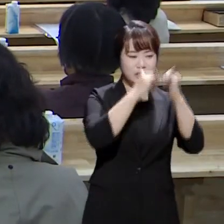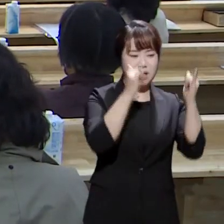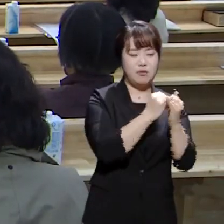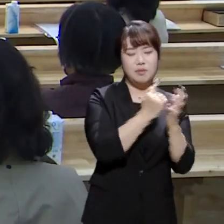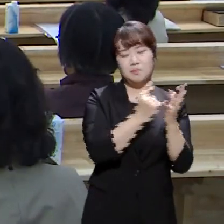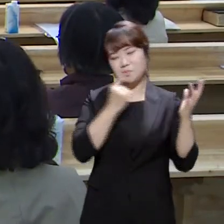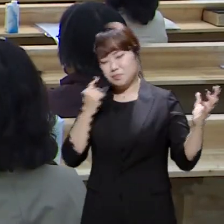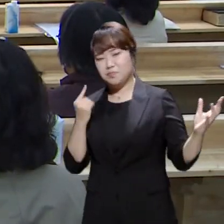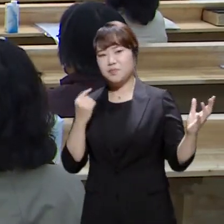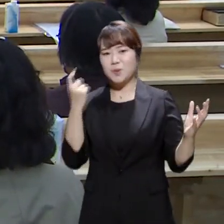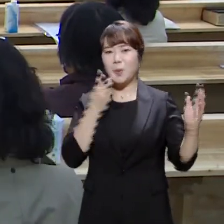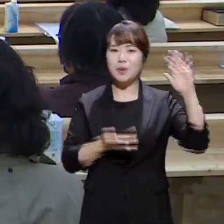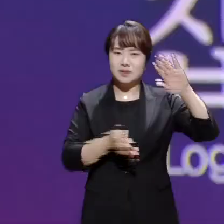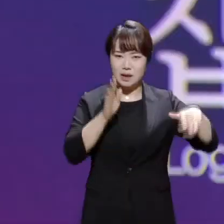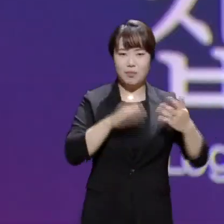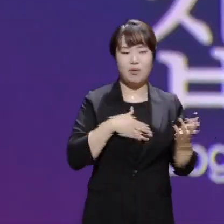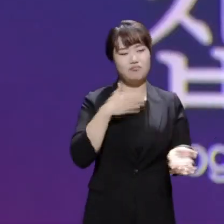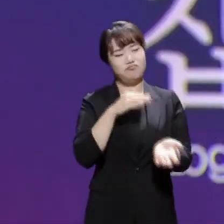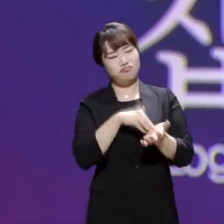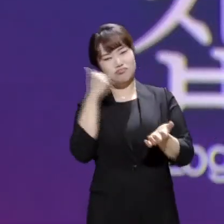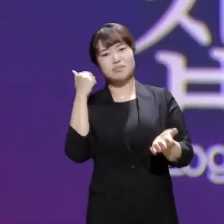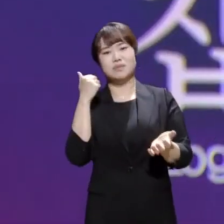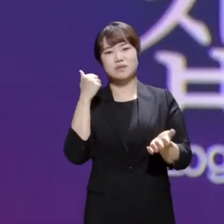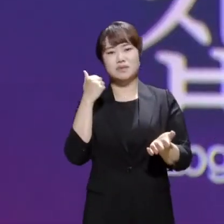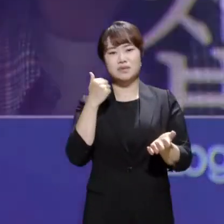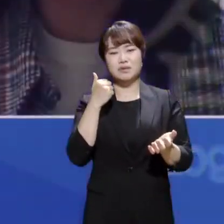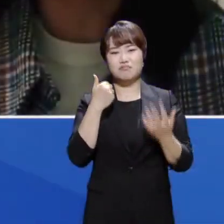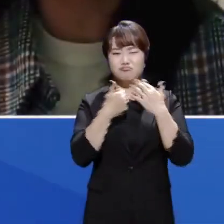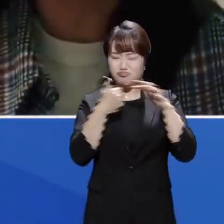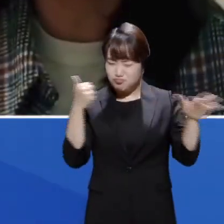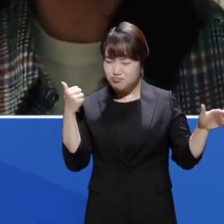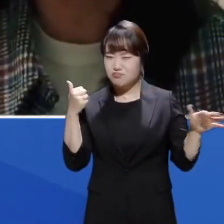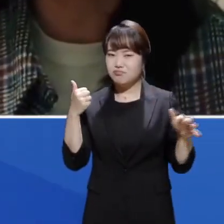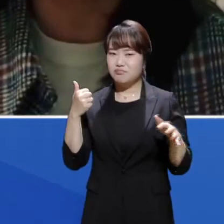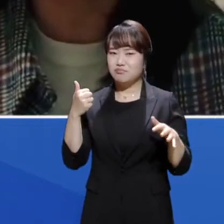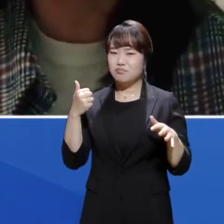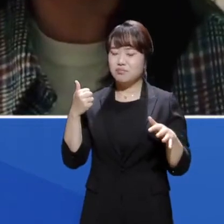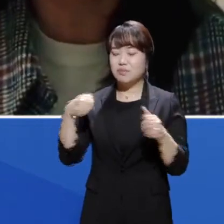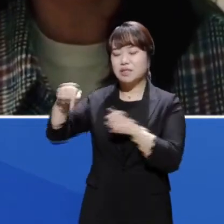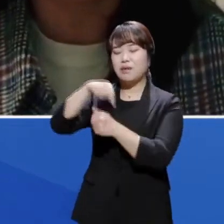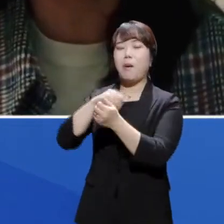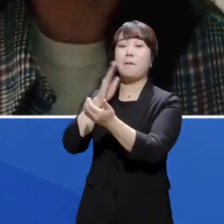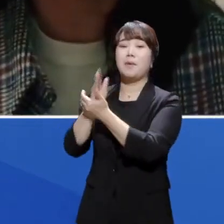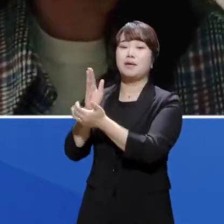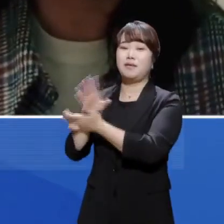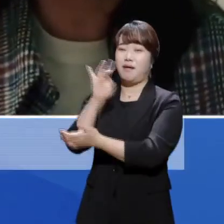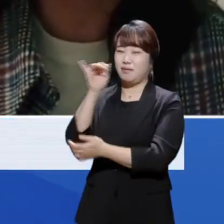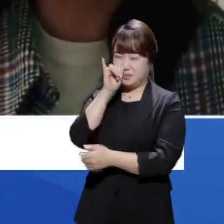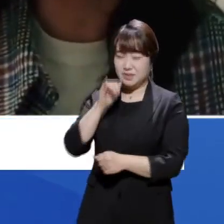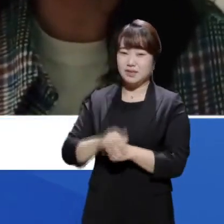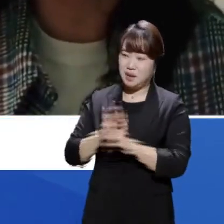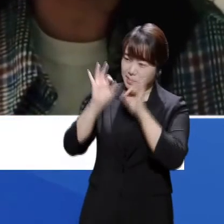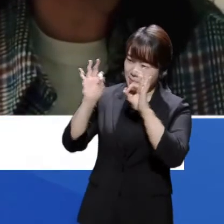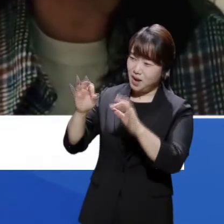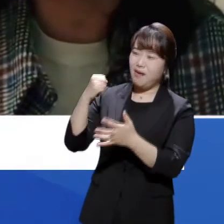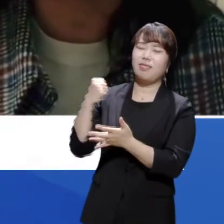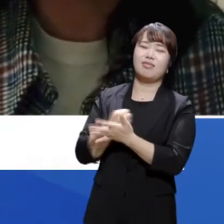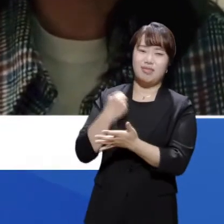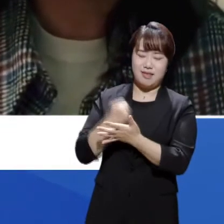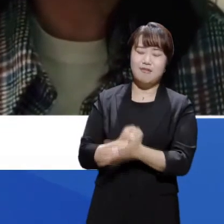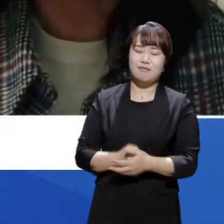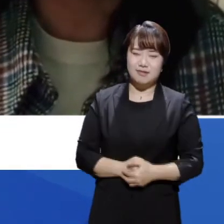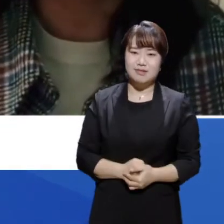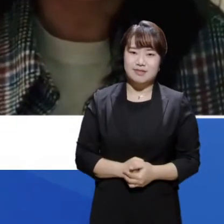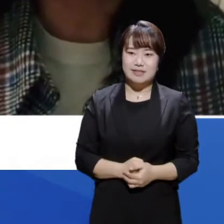택하거나 차별과 혐오로 그렇게 대상화되는 상황들이 곳곳에서 벌어지곤 하는데, 굉장히 안타까운